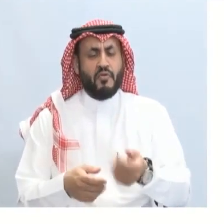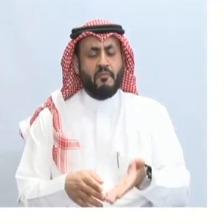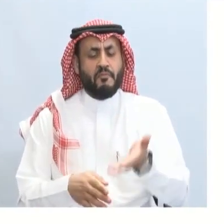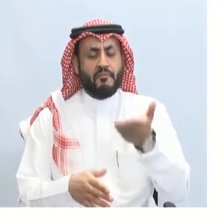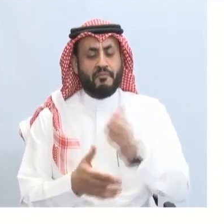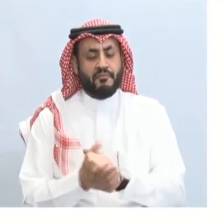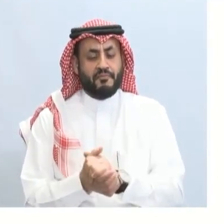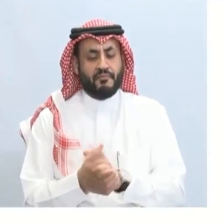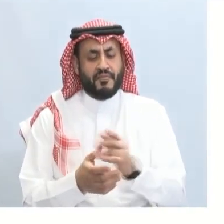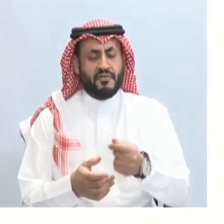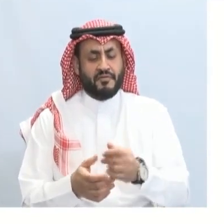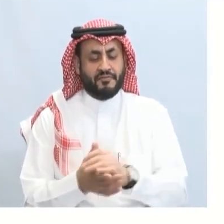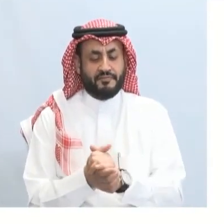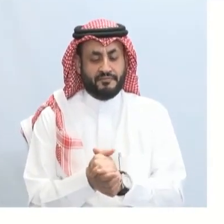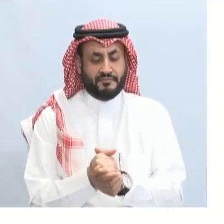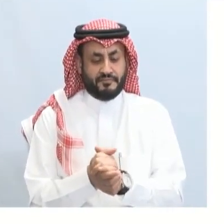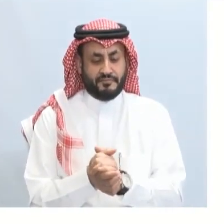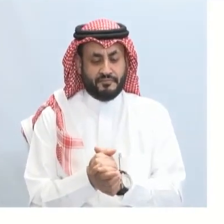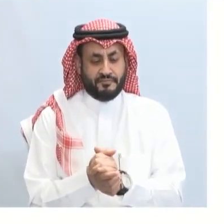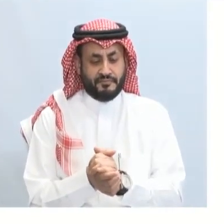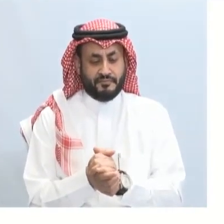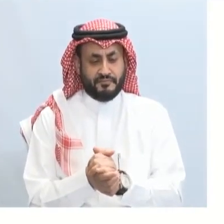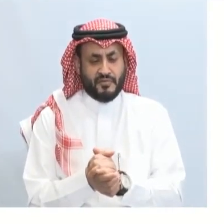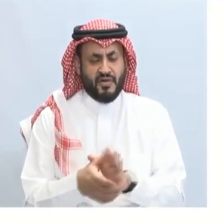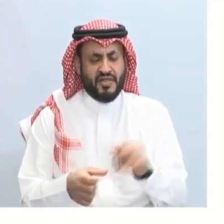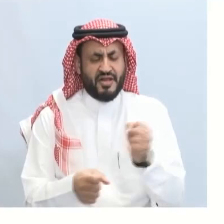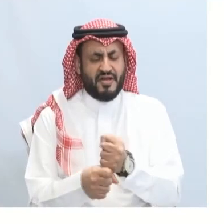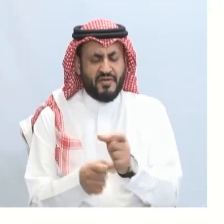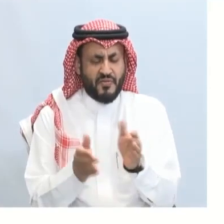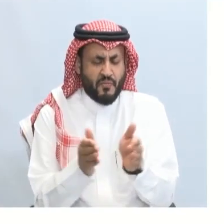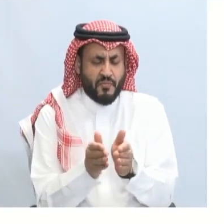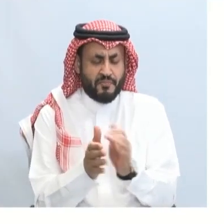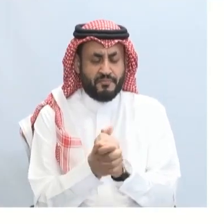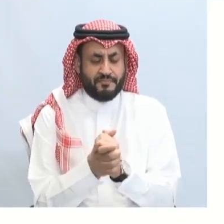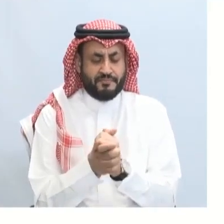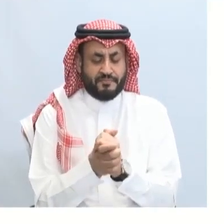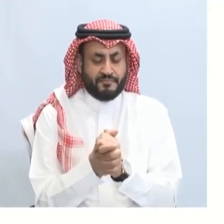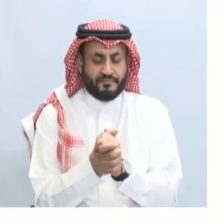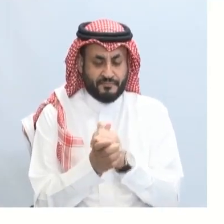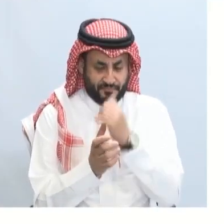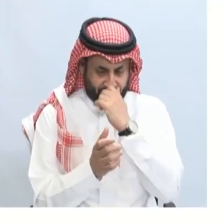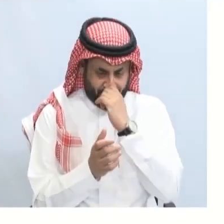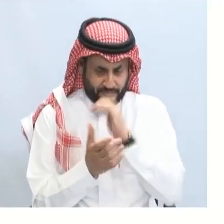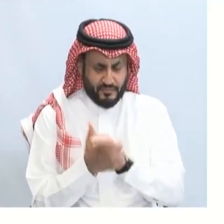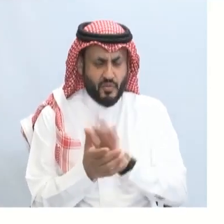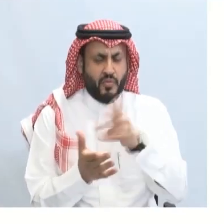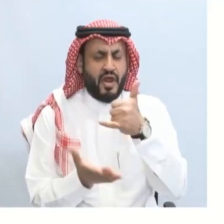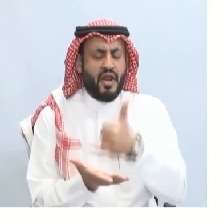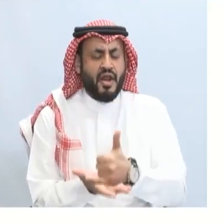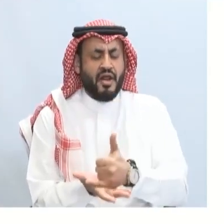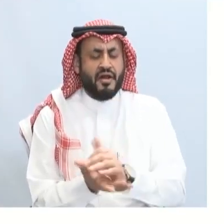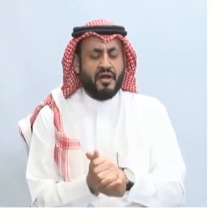بكثير من السعر المستحق المعلن عنه واستخداماته محدوده جدا ما